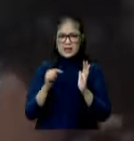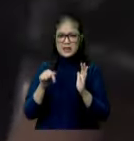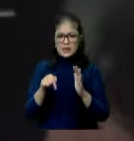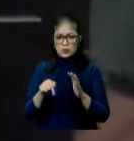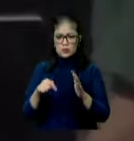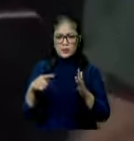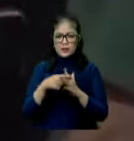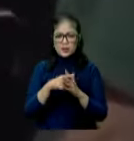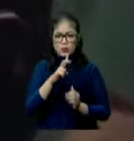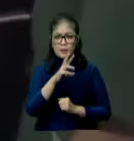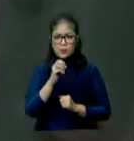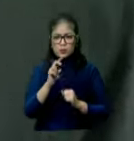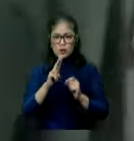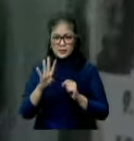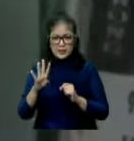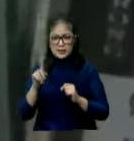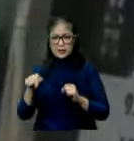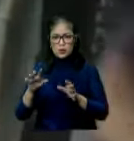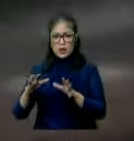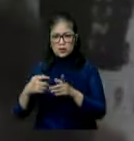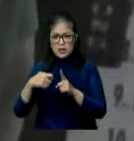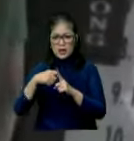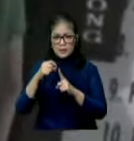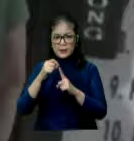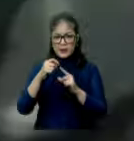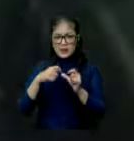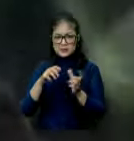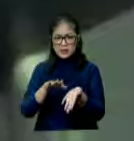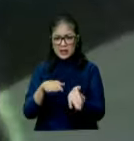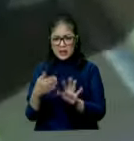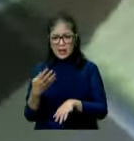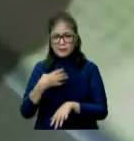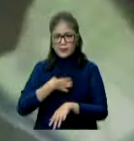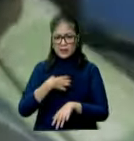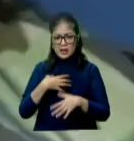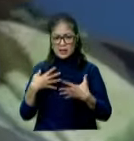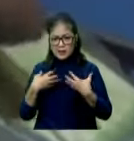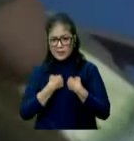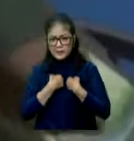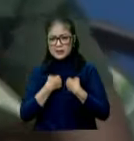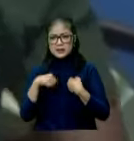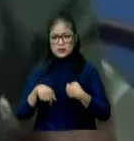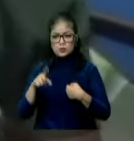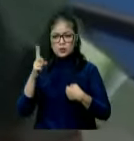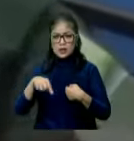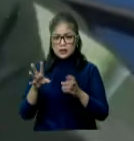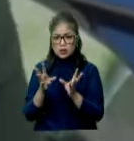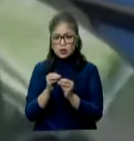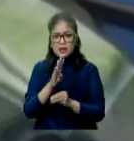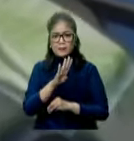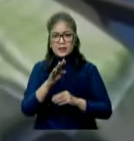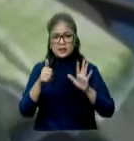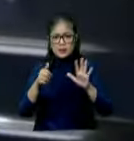2019, namun anggota KPPS yang meninggal dunia saat bertugas berhak menerima santunan dan biaya pemakaman total Rp46 juta